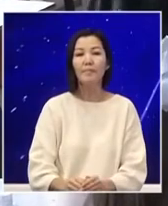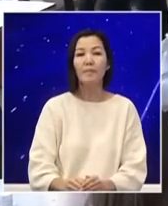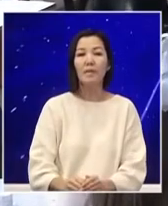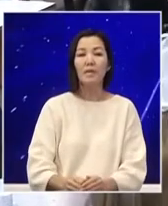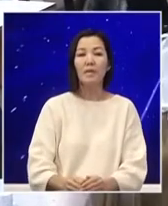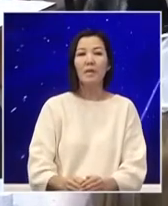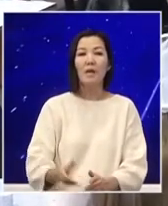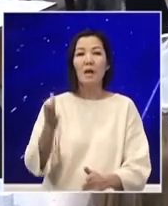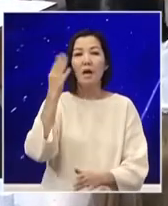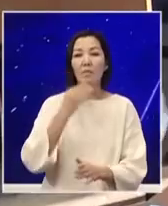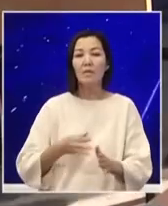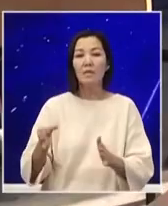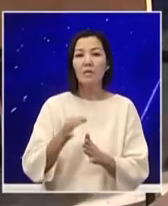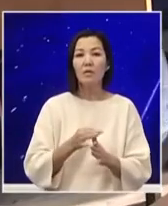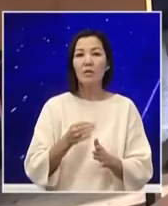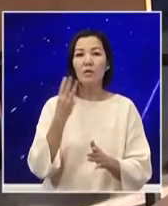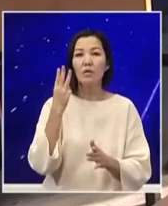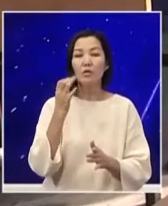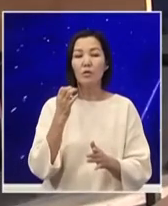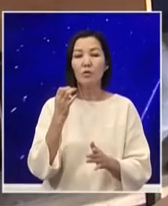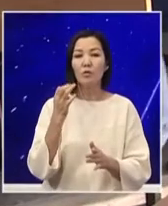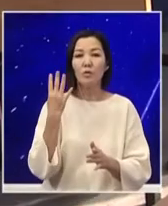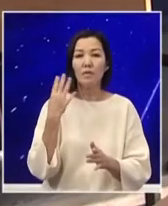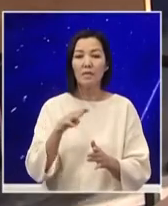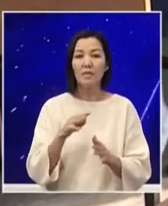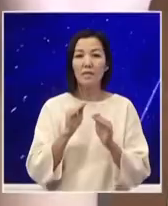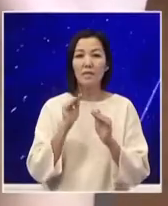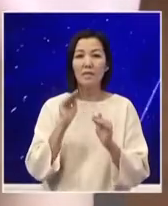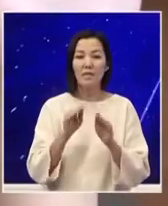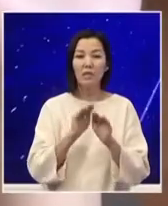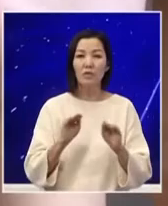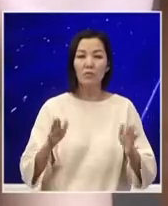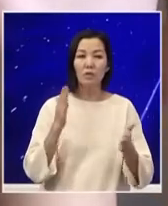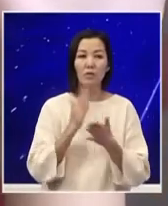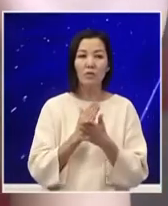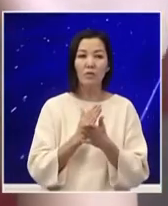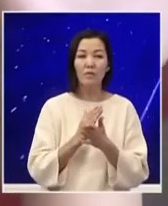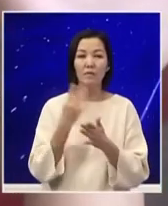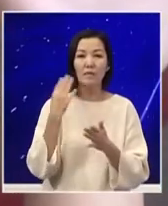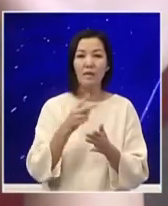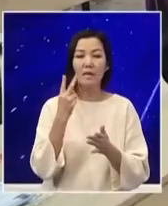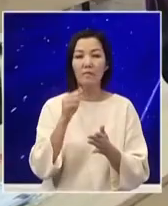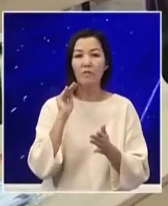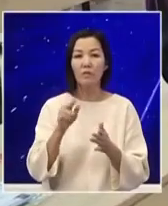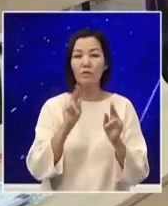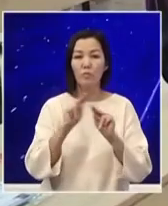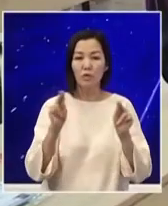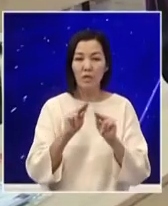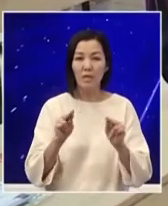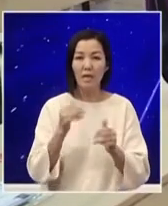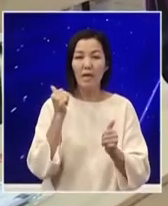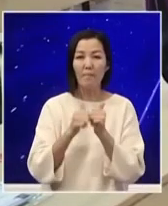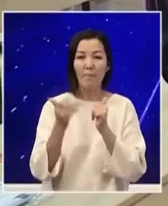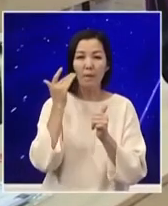школах Алматинской области обучаются около 430 тысяч учеников. Ежедневно знания им дарят порядка 42 тысяч учителей, которые